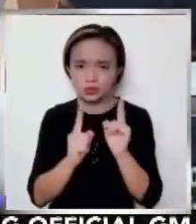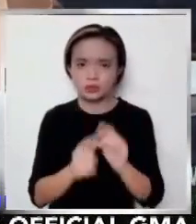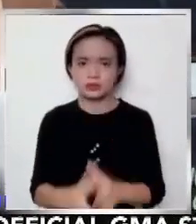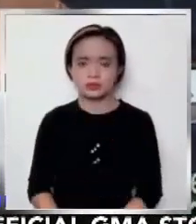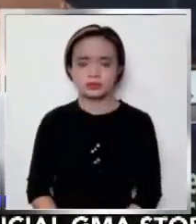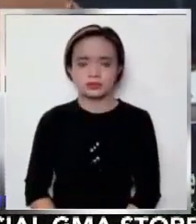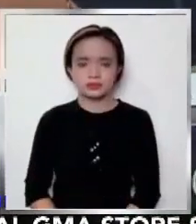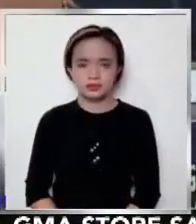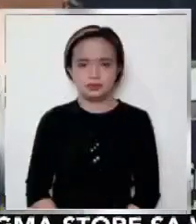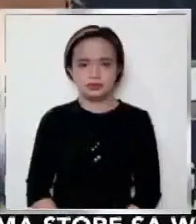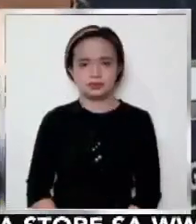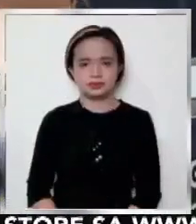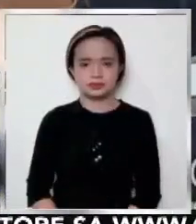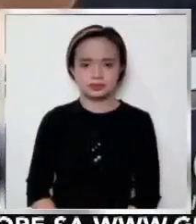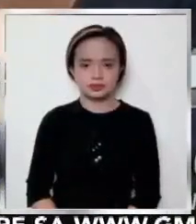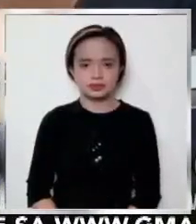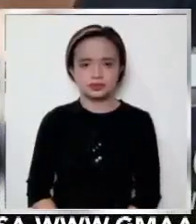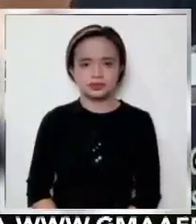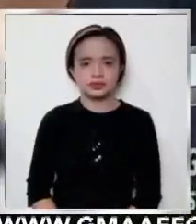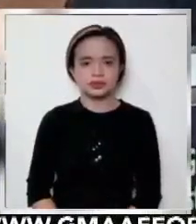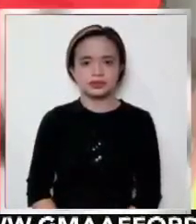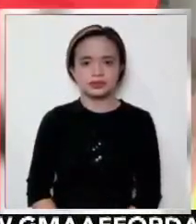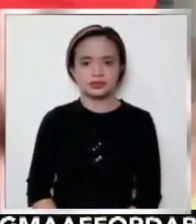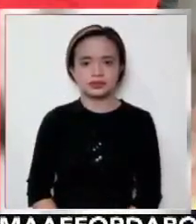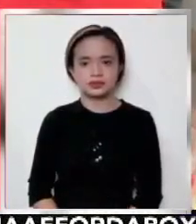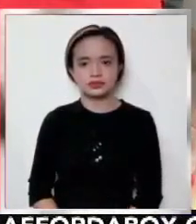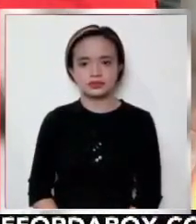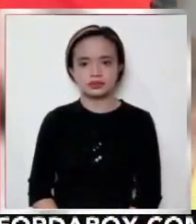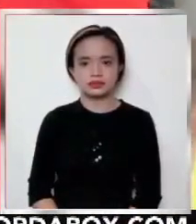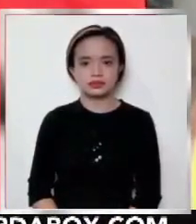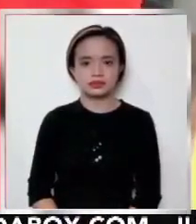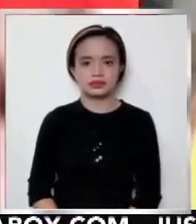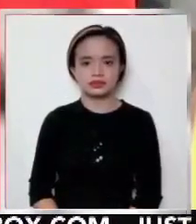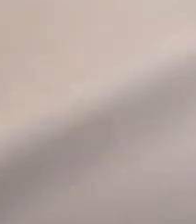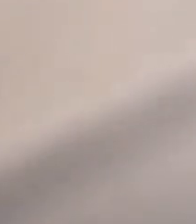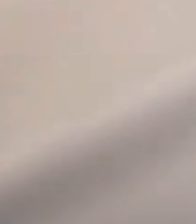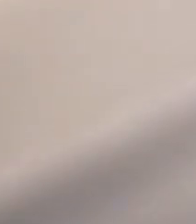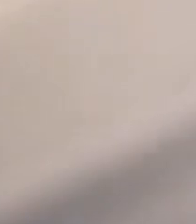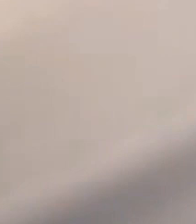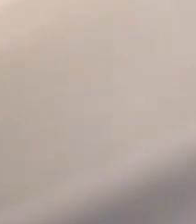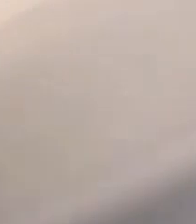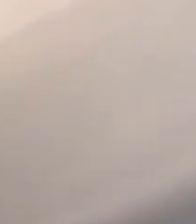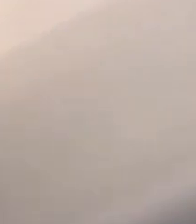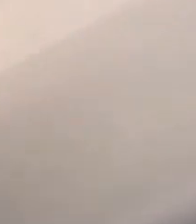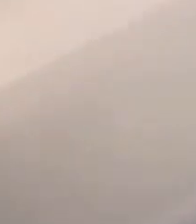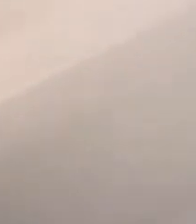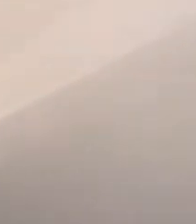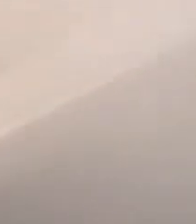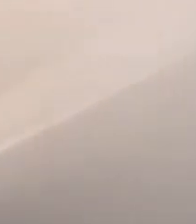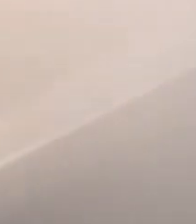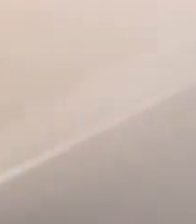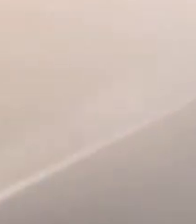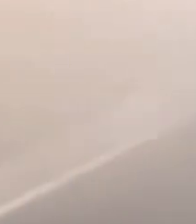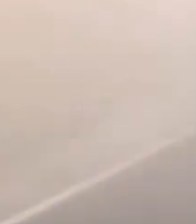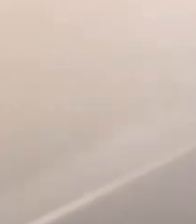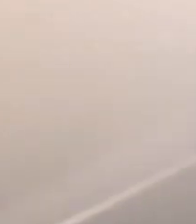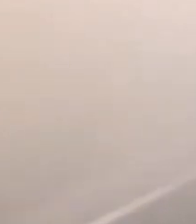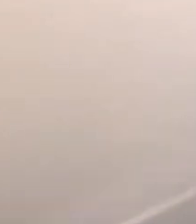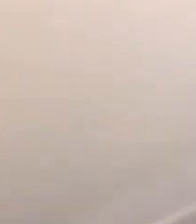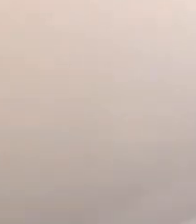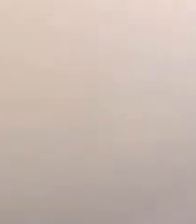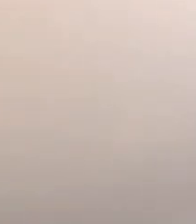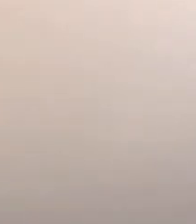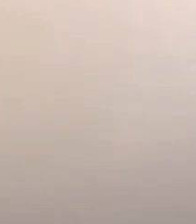Integrated News, Oscar Oida, nakatutok, 24 oras. Hindi natutulog ang mga balita. Kaya para